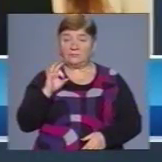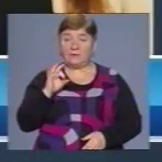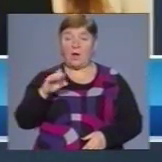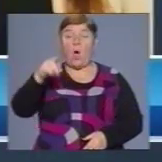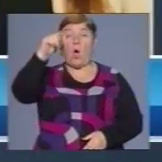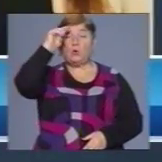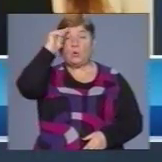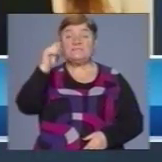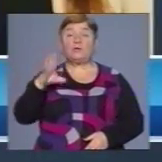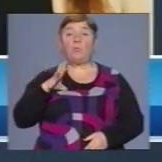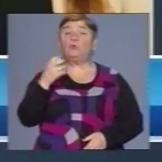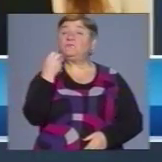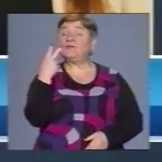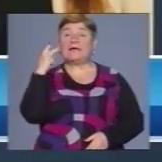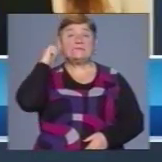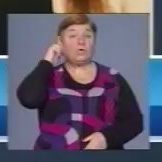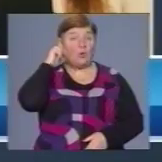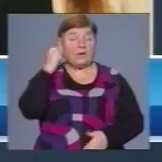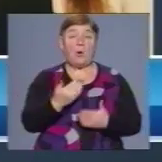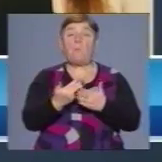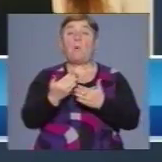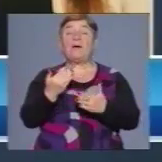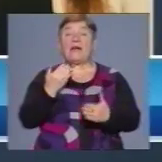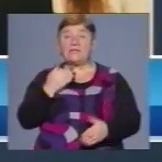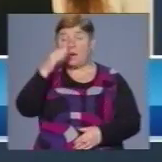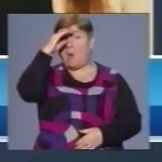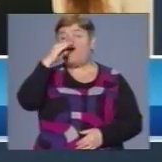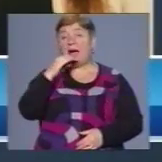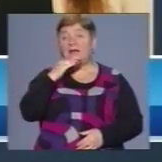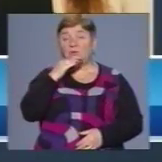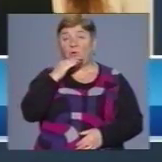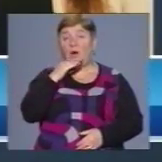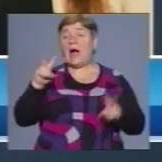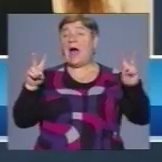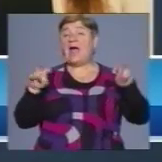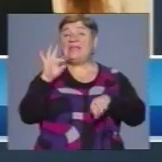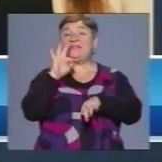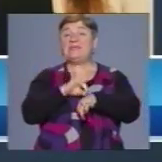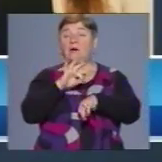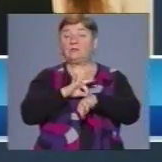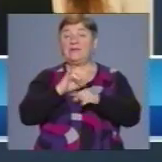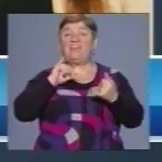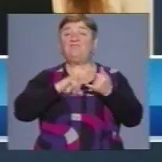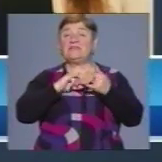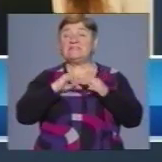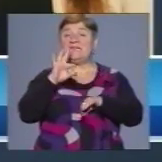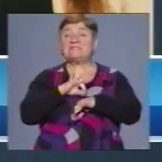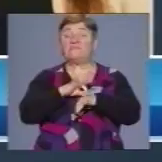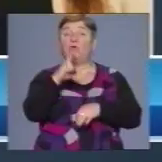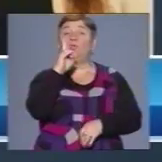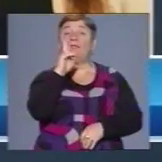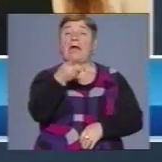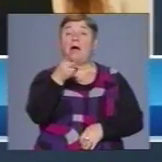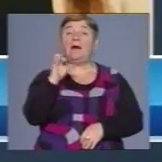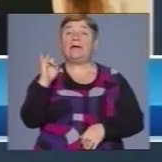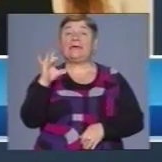Хлопчику було 12 років. Попередньо, зі слів батька, дитині діагностували інфекційне захворювання кір.